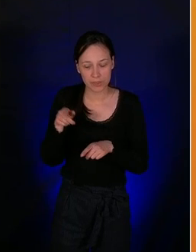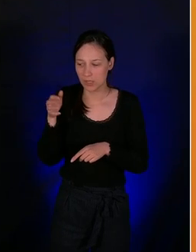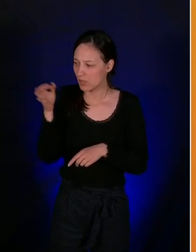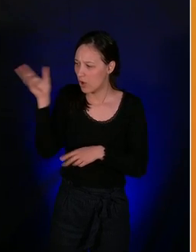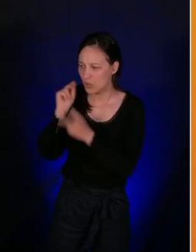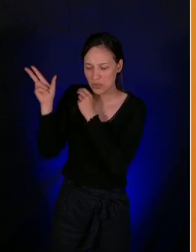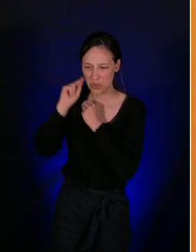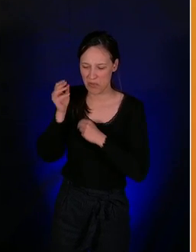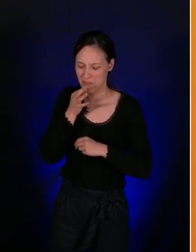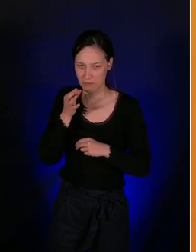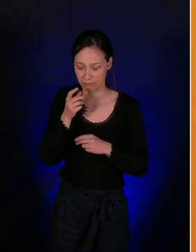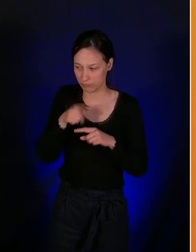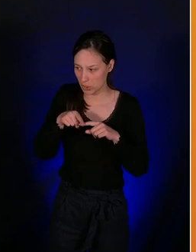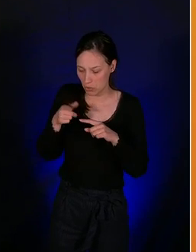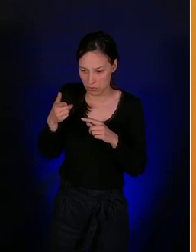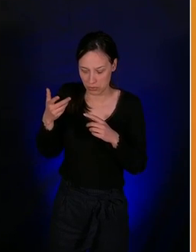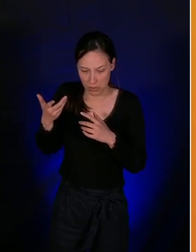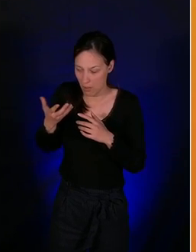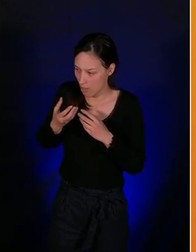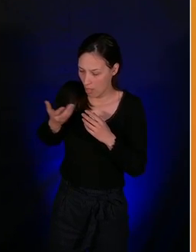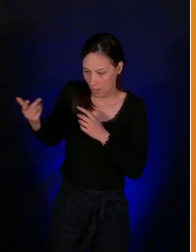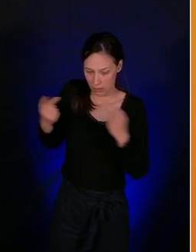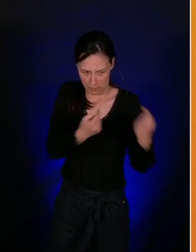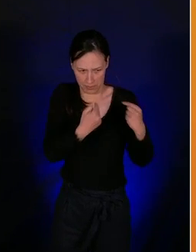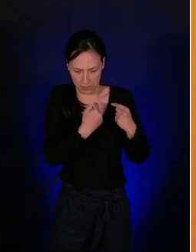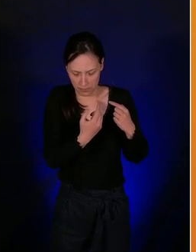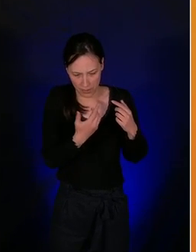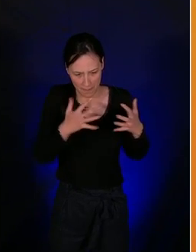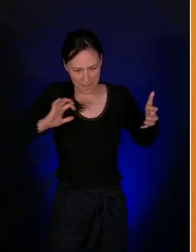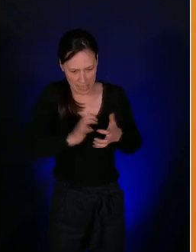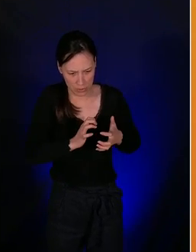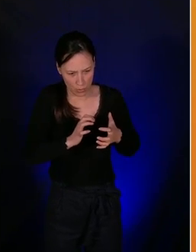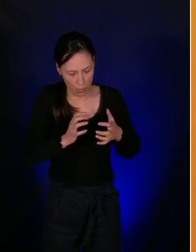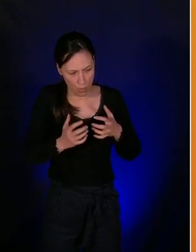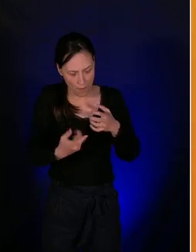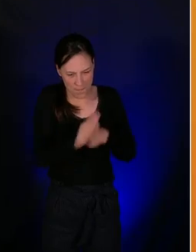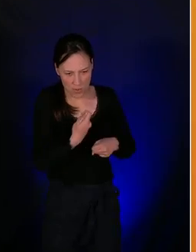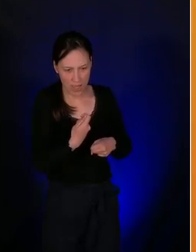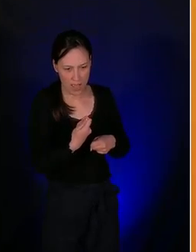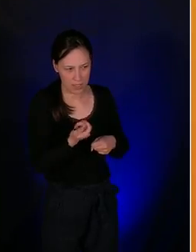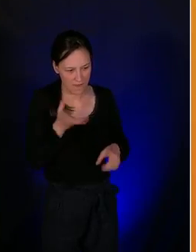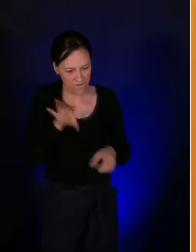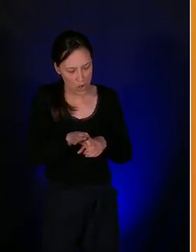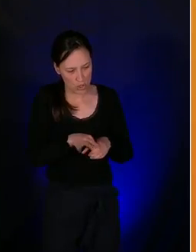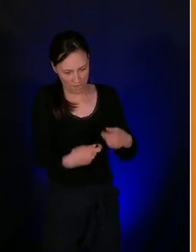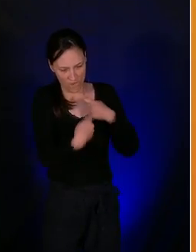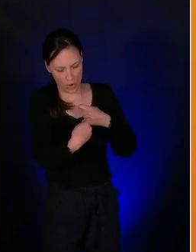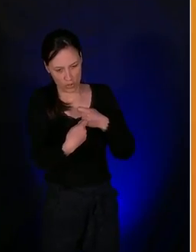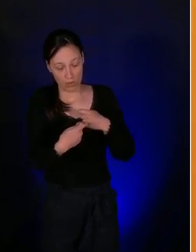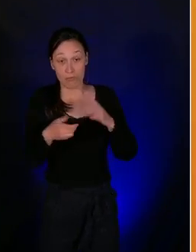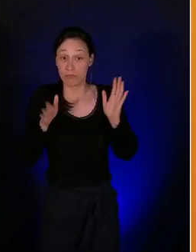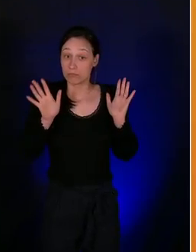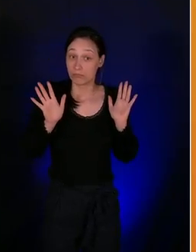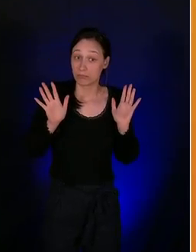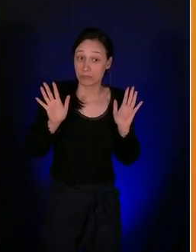est capable. Pression, menace, vote orienté. Je ne serai pas de celles qui remettent